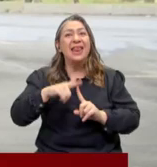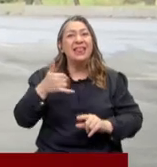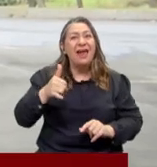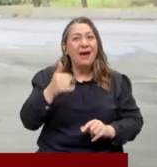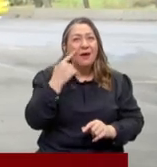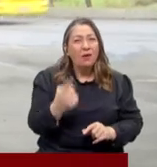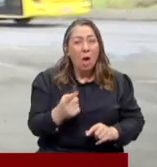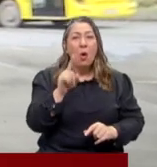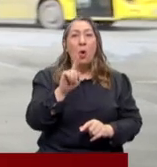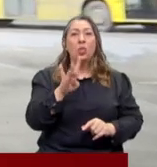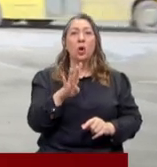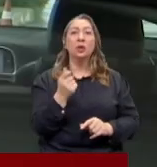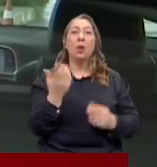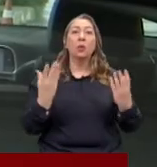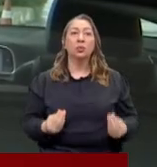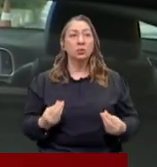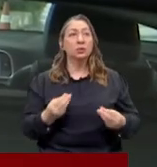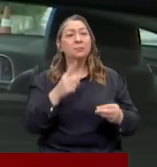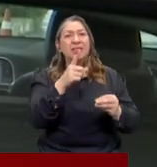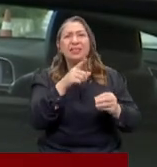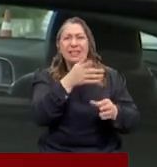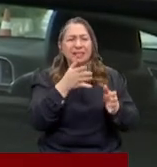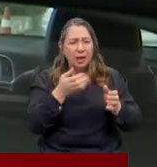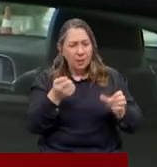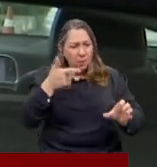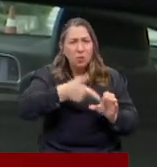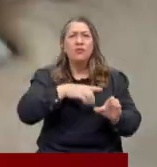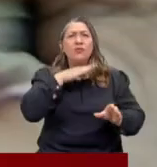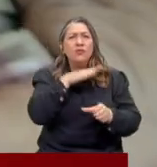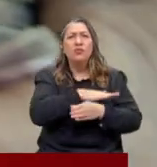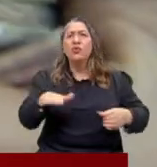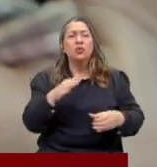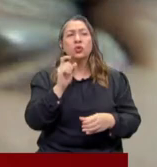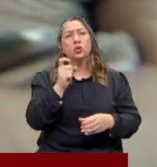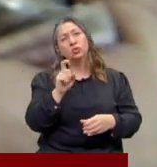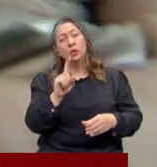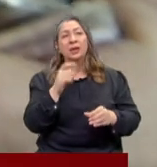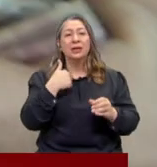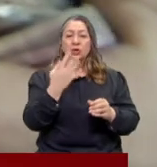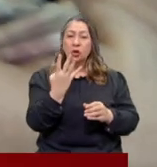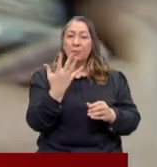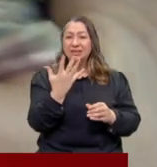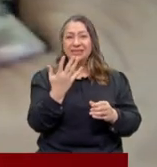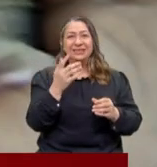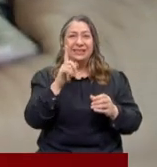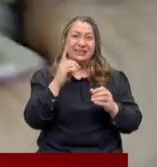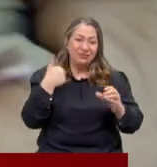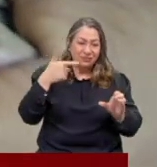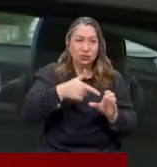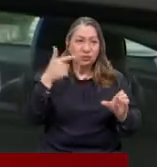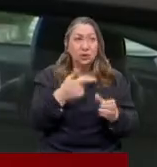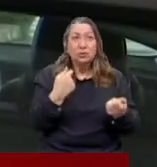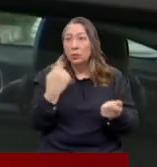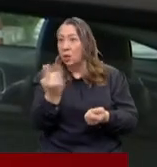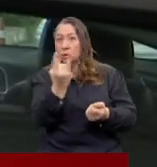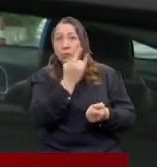fiyatı 14 liraya dayandı. Kaça doluyor bir depo? 910 liraya doluyor. 4-5 depo işim gereği dolaşan bir insanım. Mecburum.